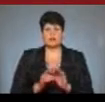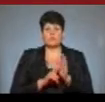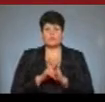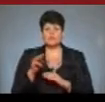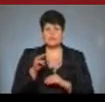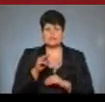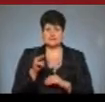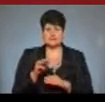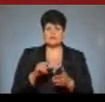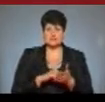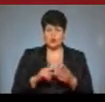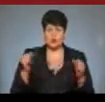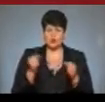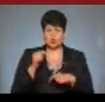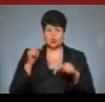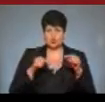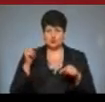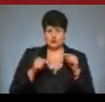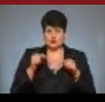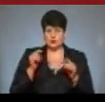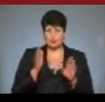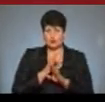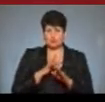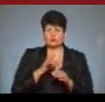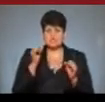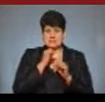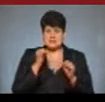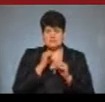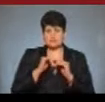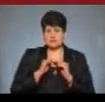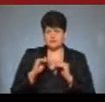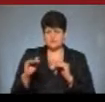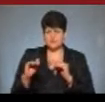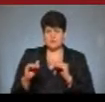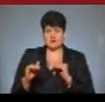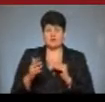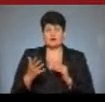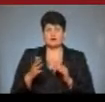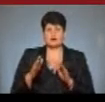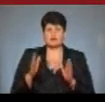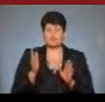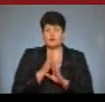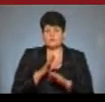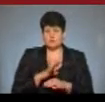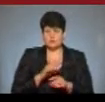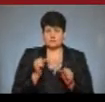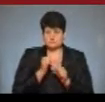Початок травня відзначався холодною дощовою погодою, були заморозки на поверхні ґрунту і місцями в повітрі спостерігалися